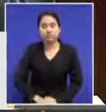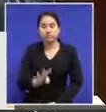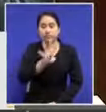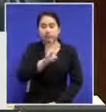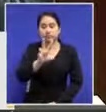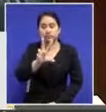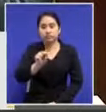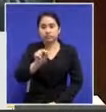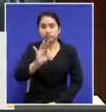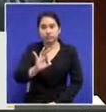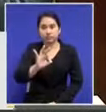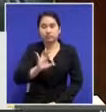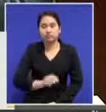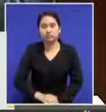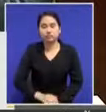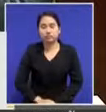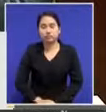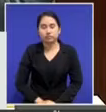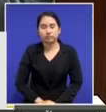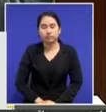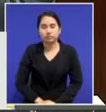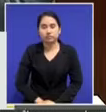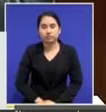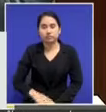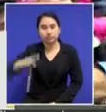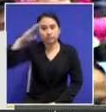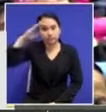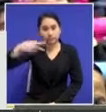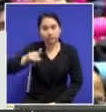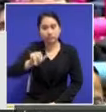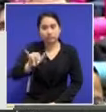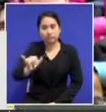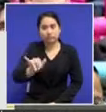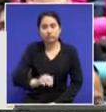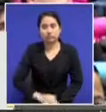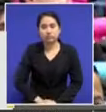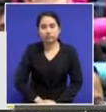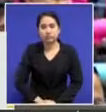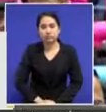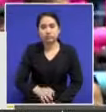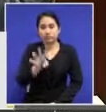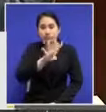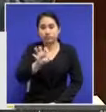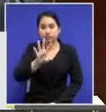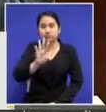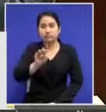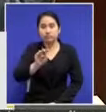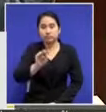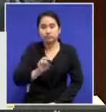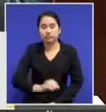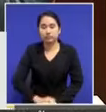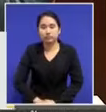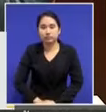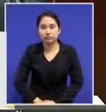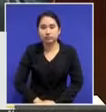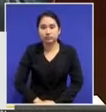439นายรณเทพอนุวัฒน ์พลเอกประยุทธ์จันโอชาครับ 440นายร